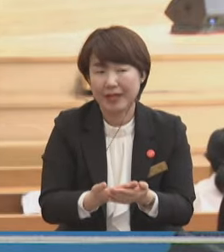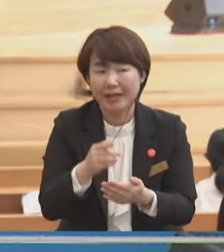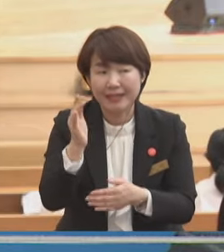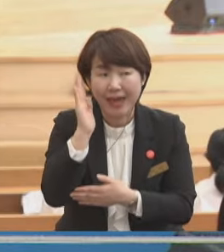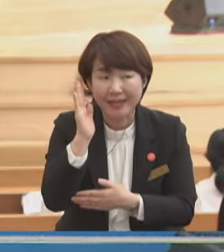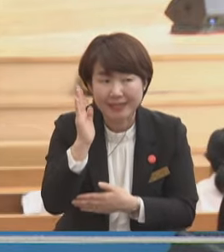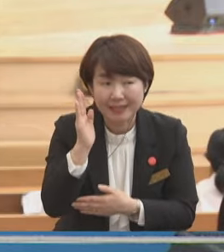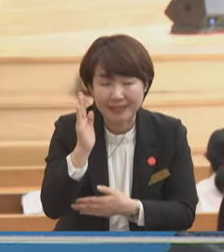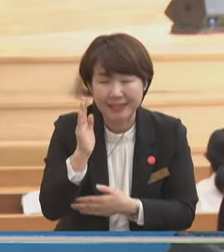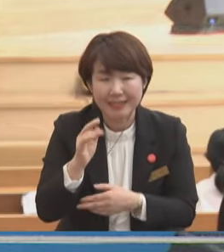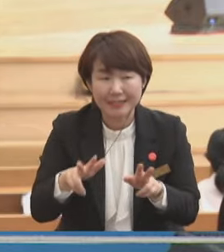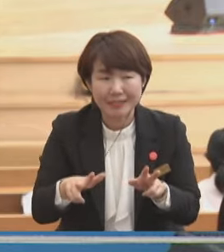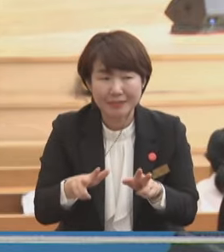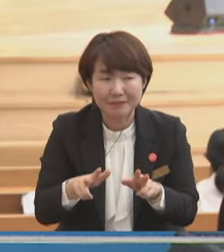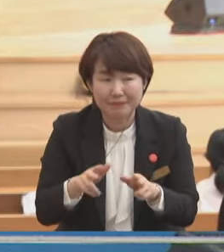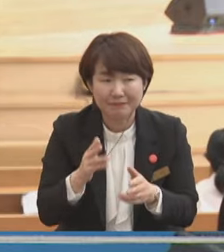오후에 또 말씀드릴게요